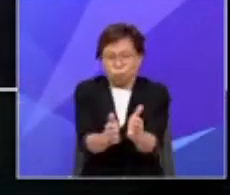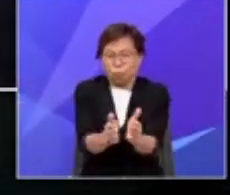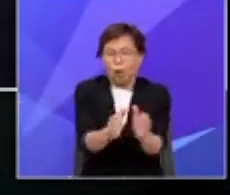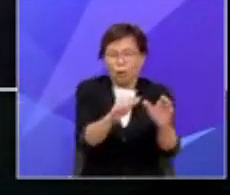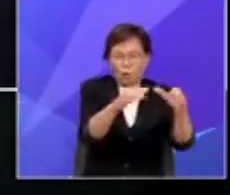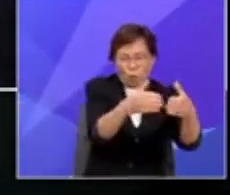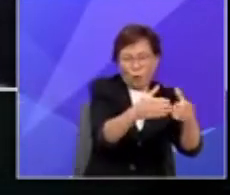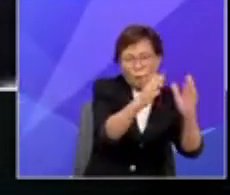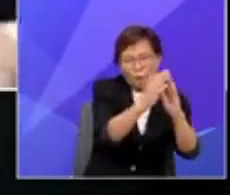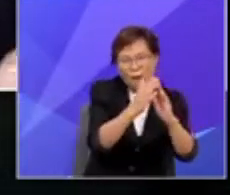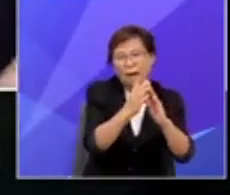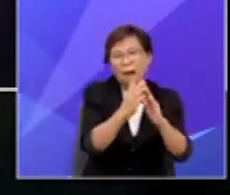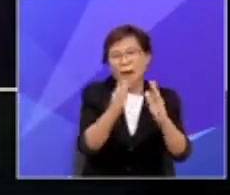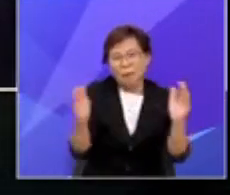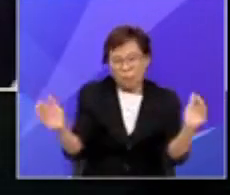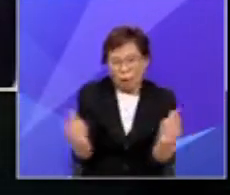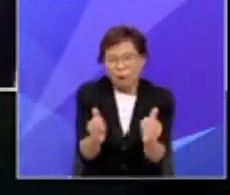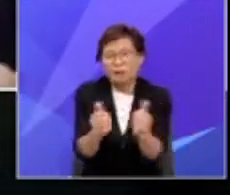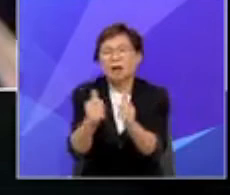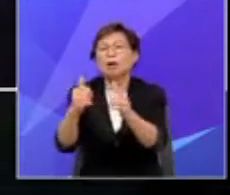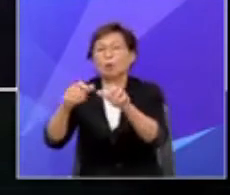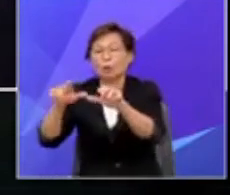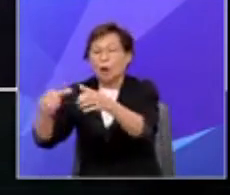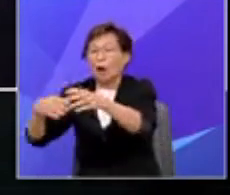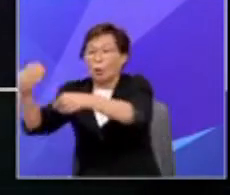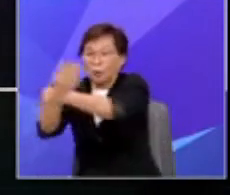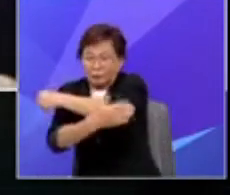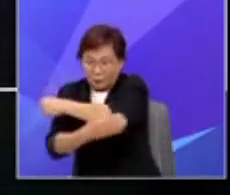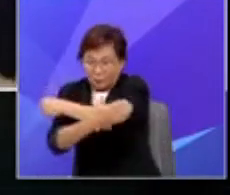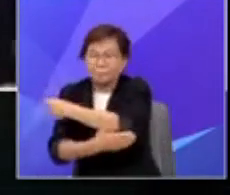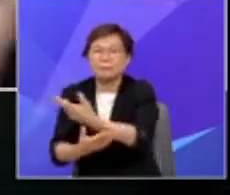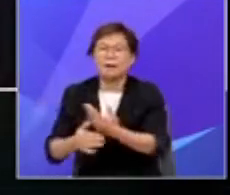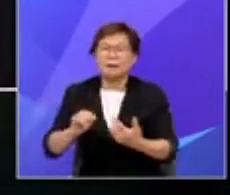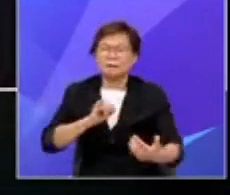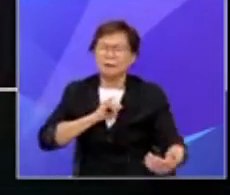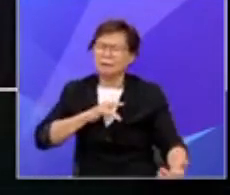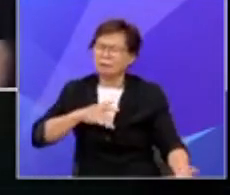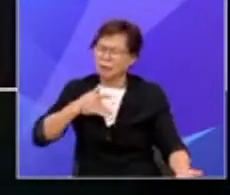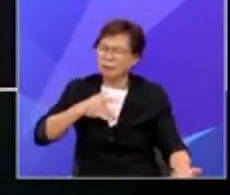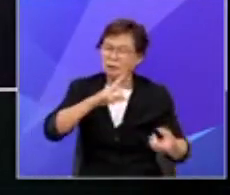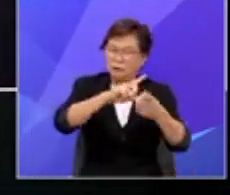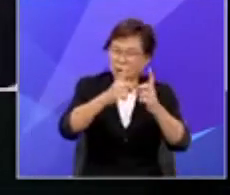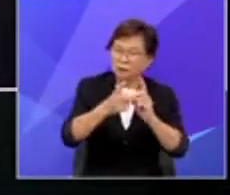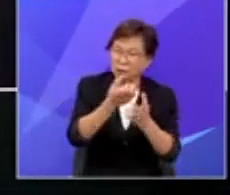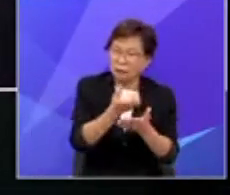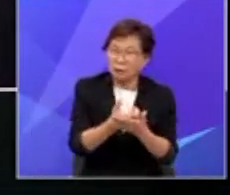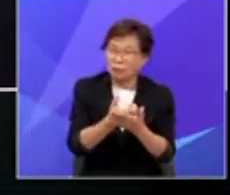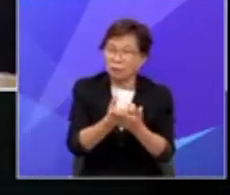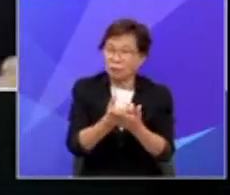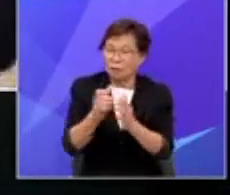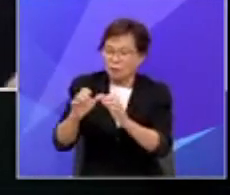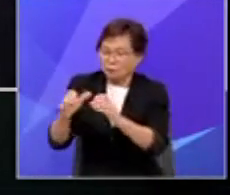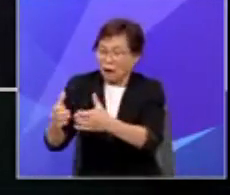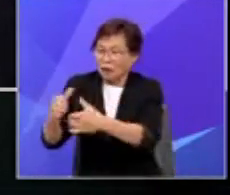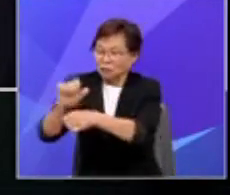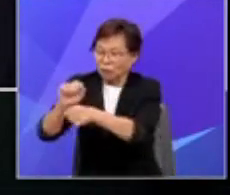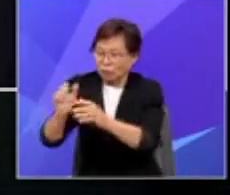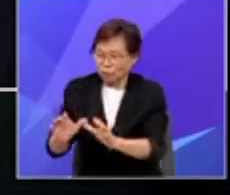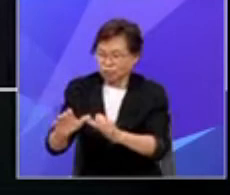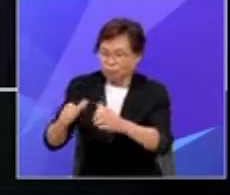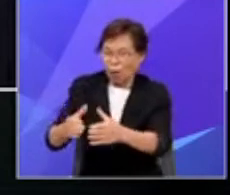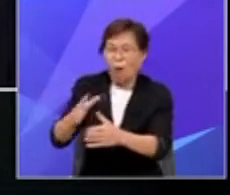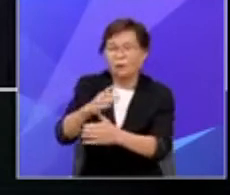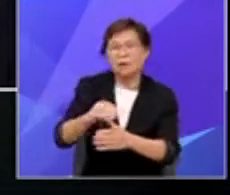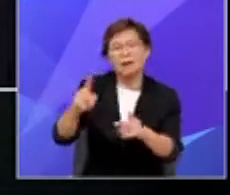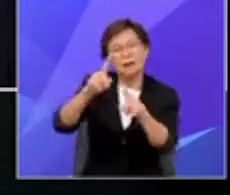antara golongan-golongan jadi saya staylace dengan adanya digital economy transport dan sebagainya dan